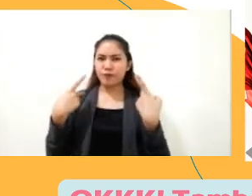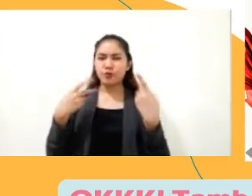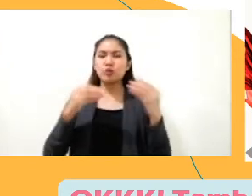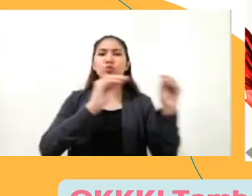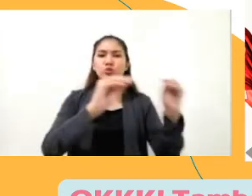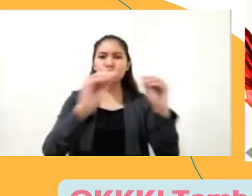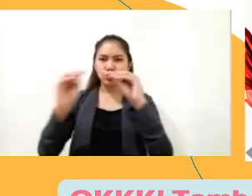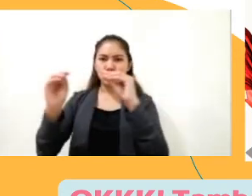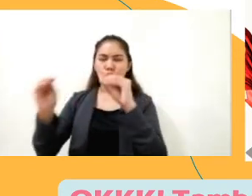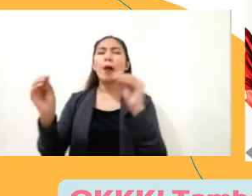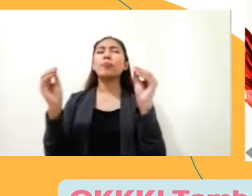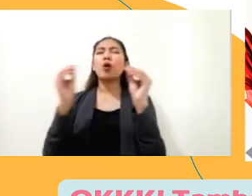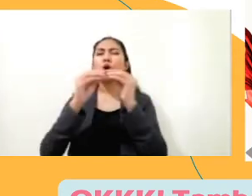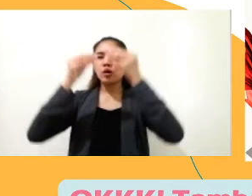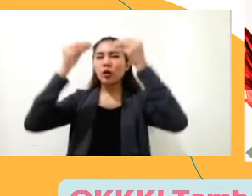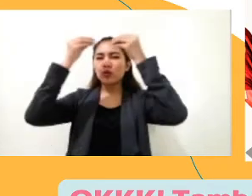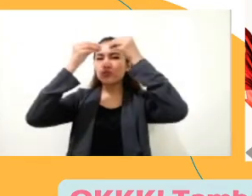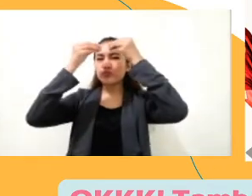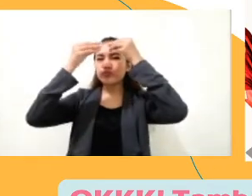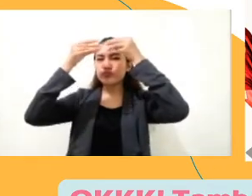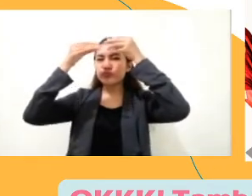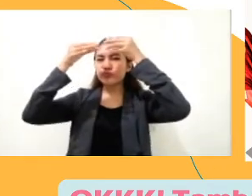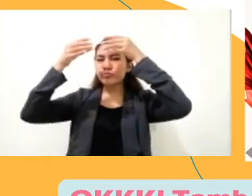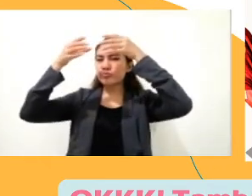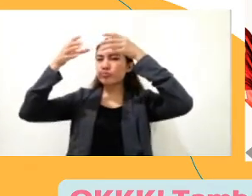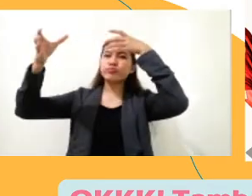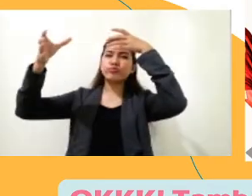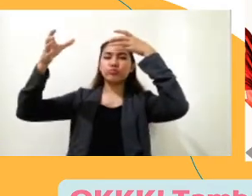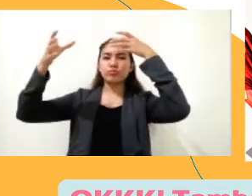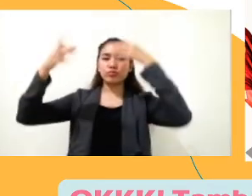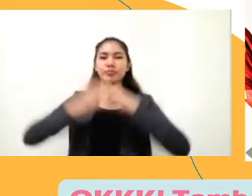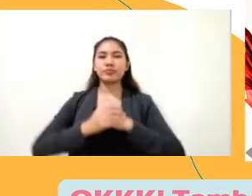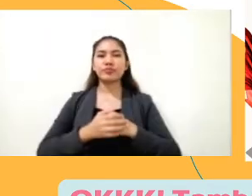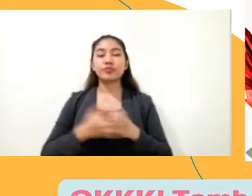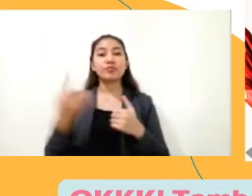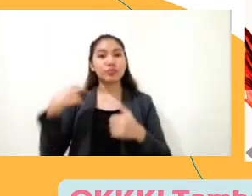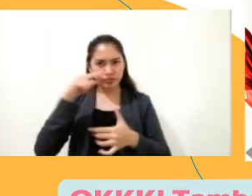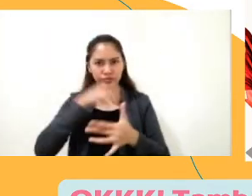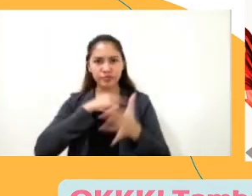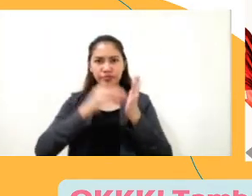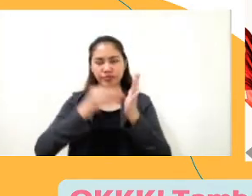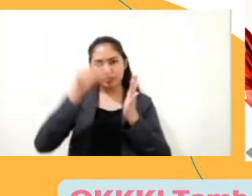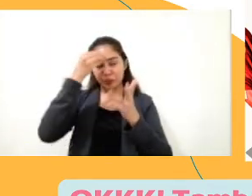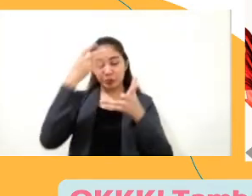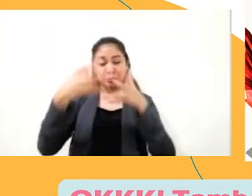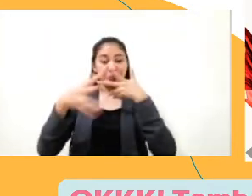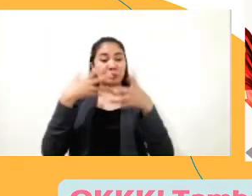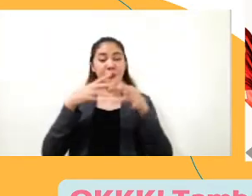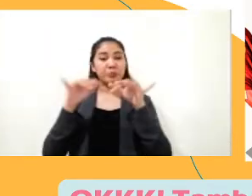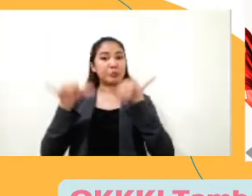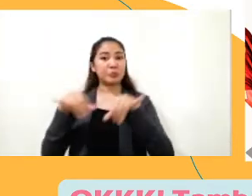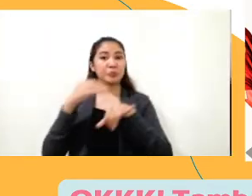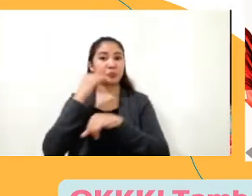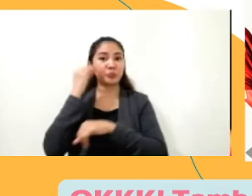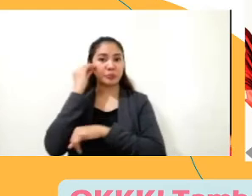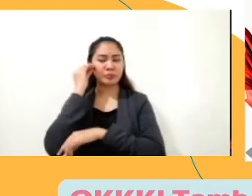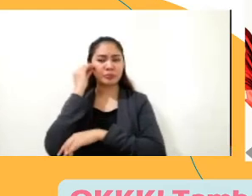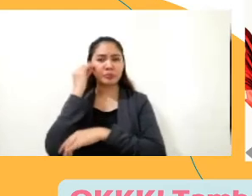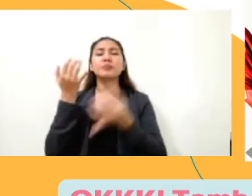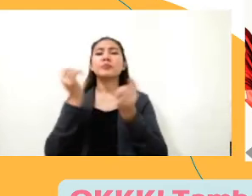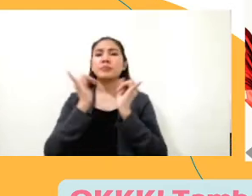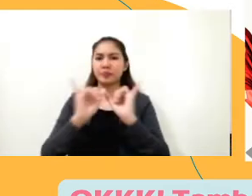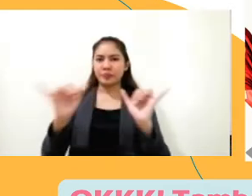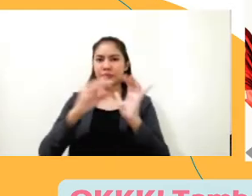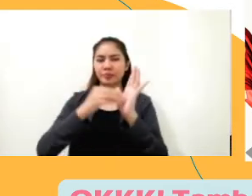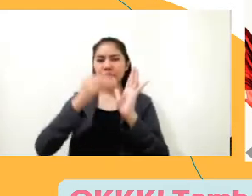No? Natututo tayo kahit sa bahay tayo. Dahil, no? Dapat tayo para